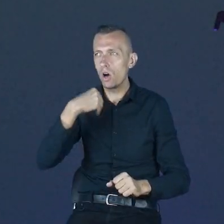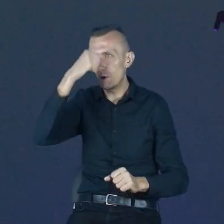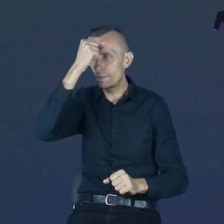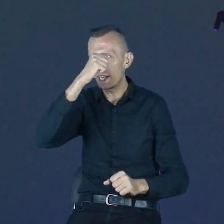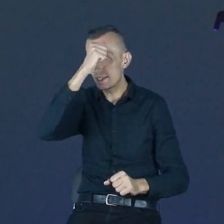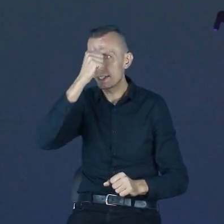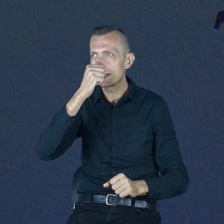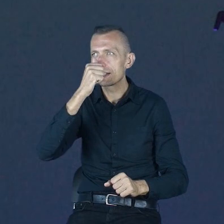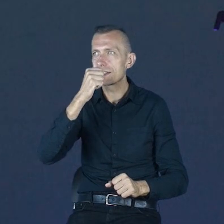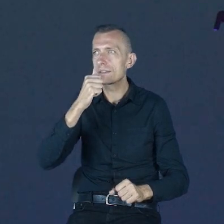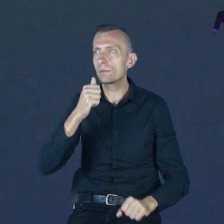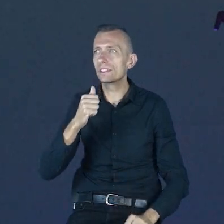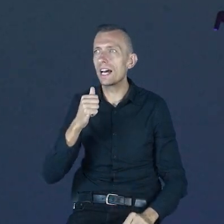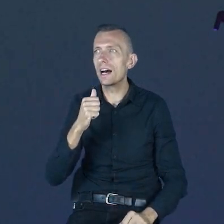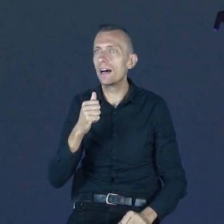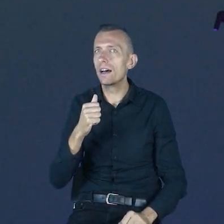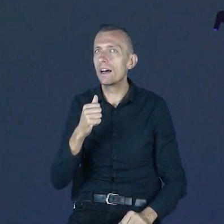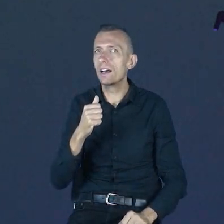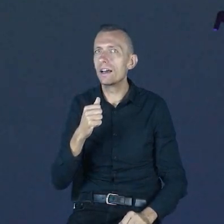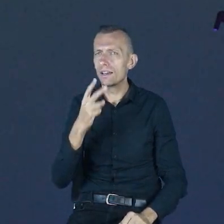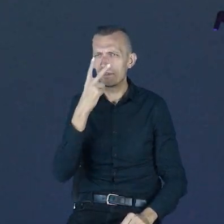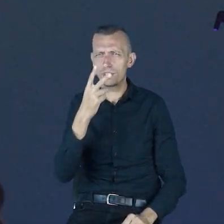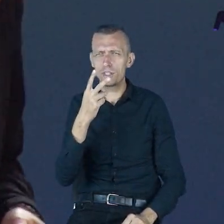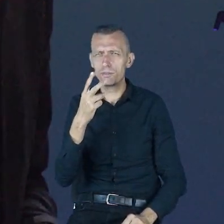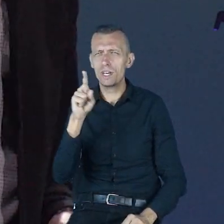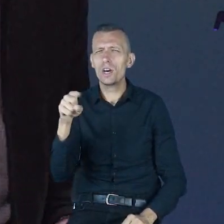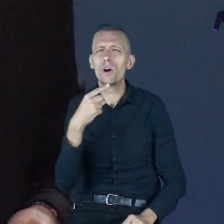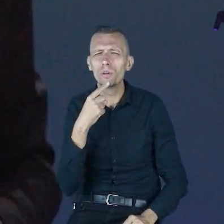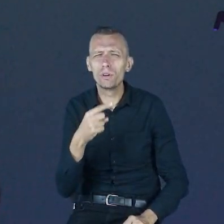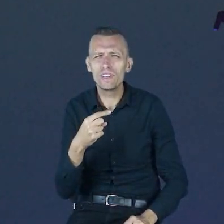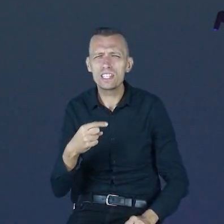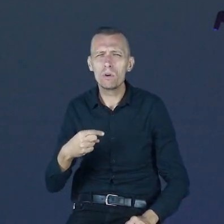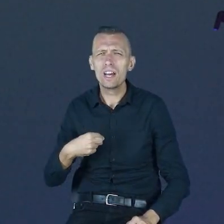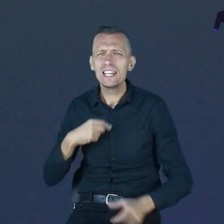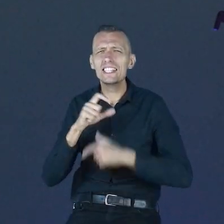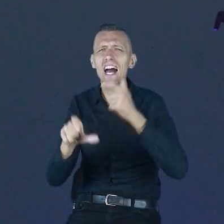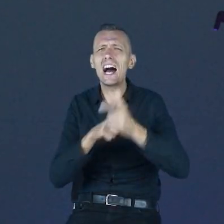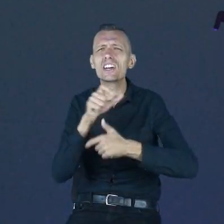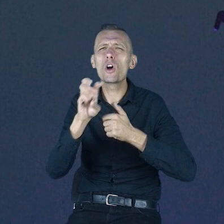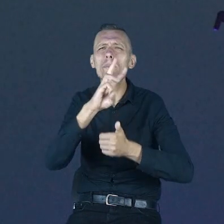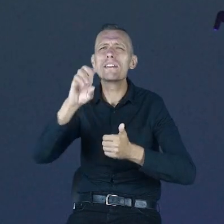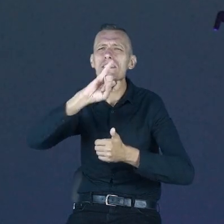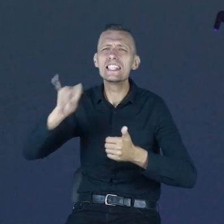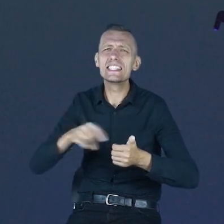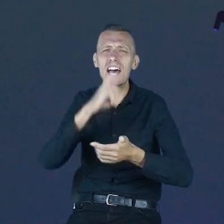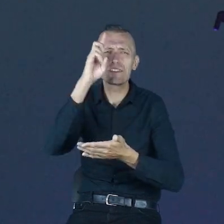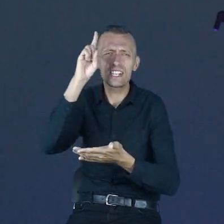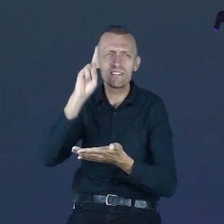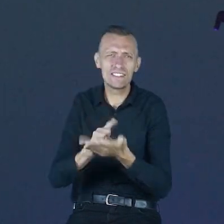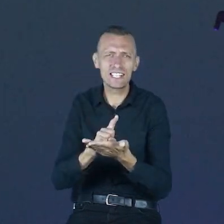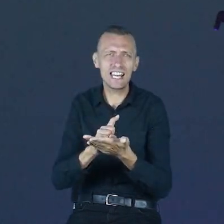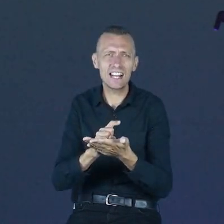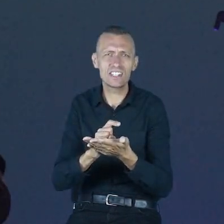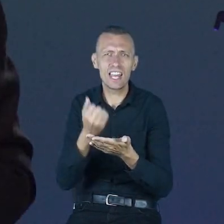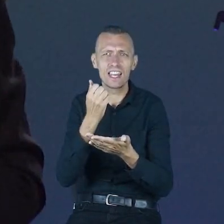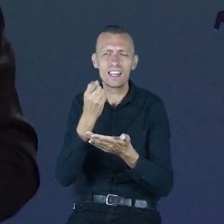ja was takimi czynię. Będziecie wygrywać potyczki. Będzie ich dużo w waszym życiu, aż oddacie ostatni oddech i